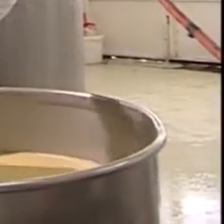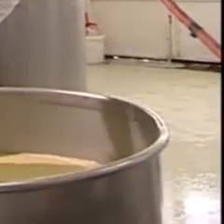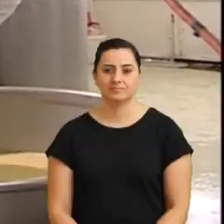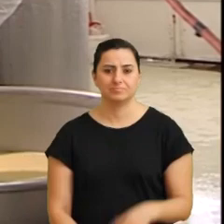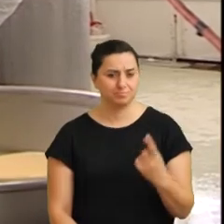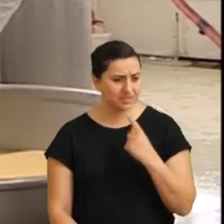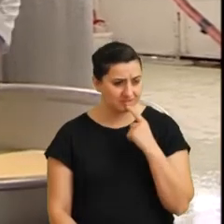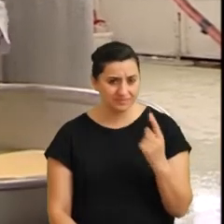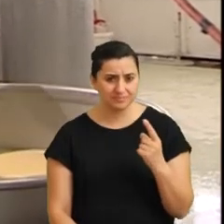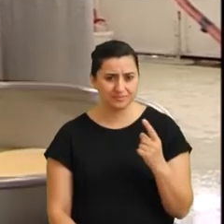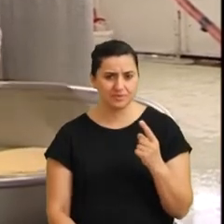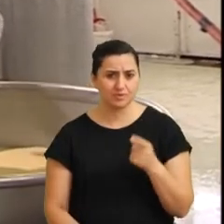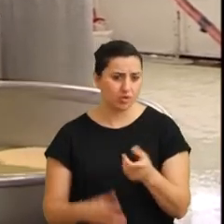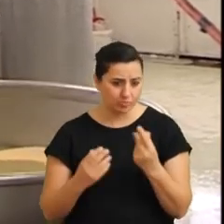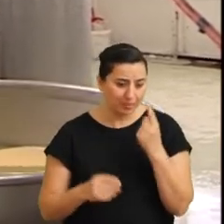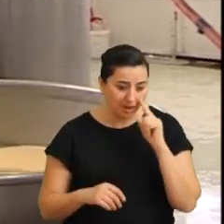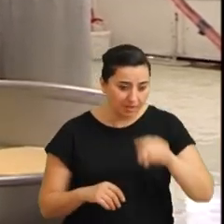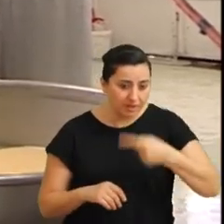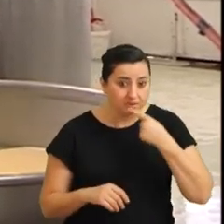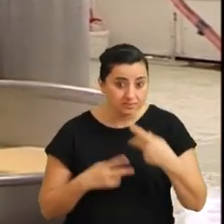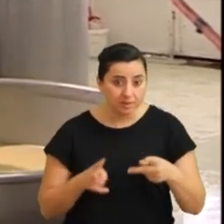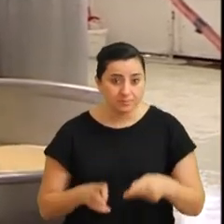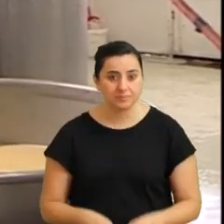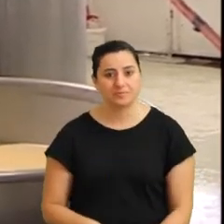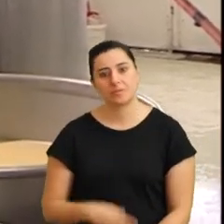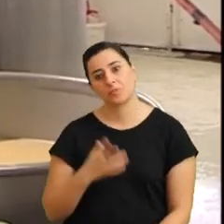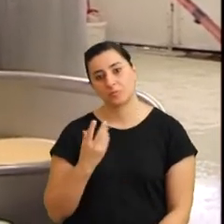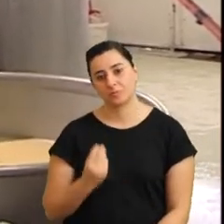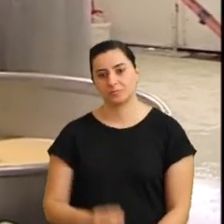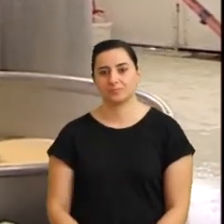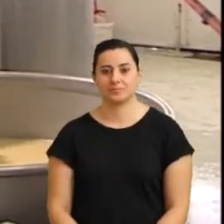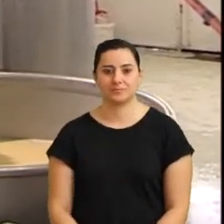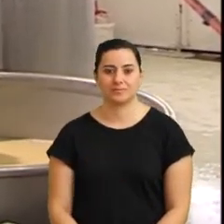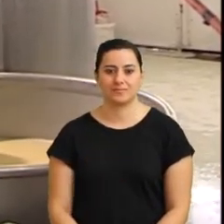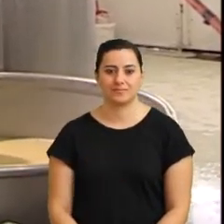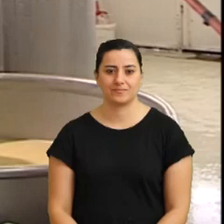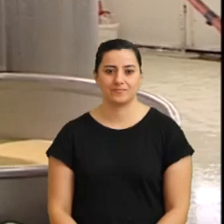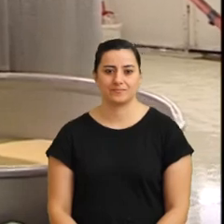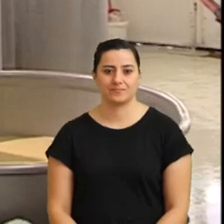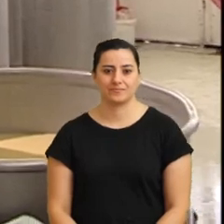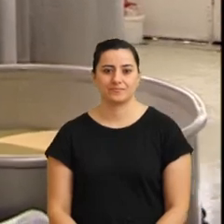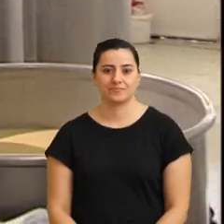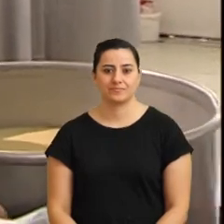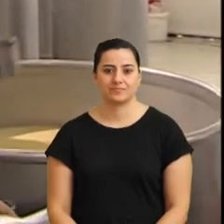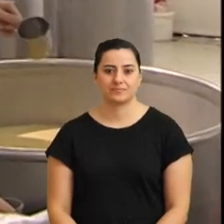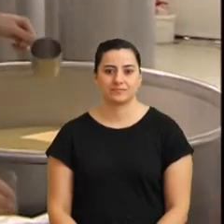Bir şey diyeceğim. Olmuş mu diye bir tadına baksak mı? Evet. Dur bak şuradan. Tabii. Ben